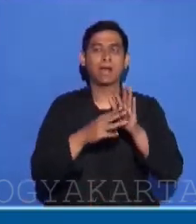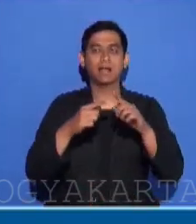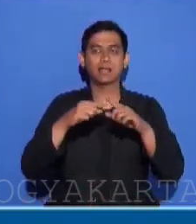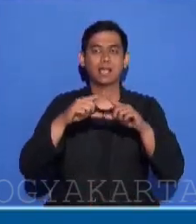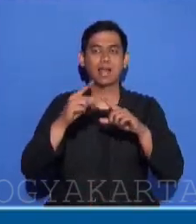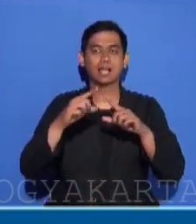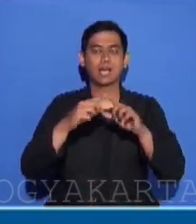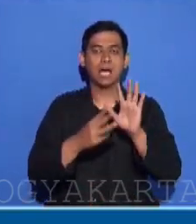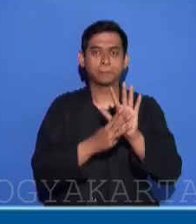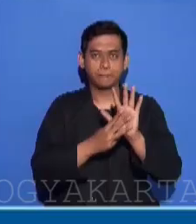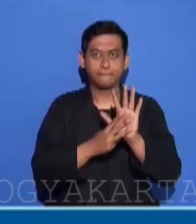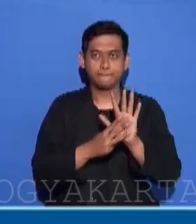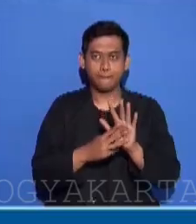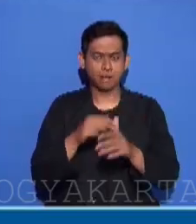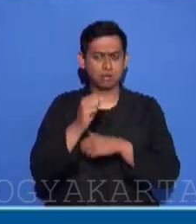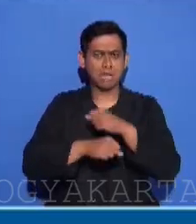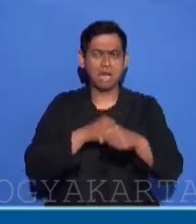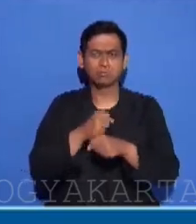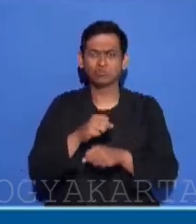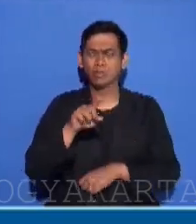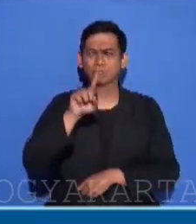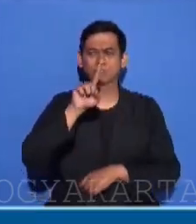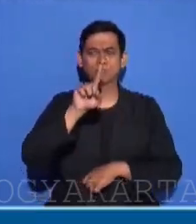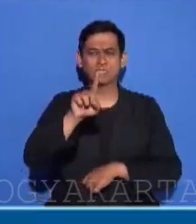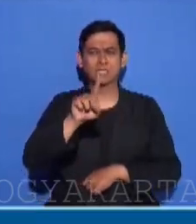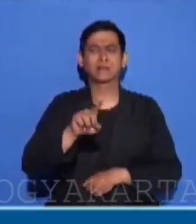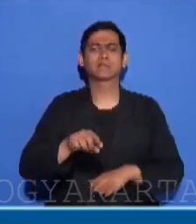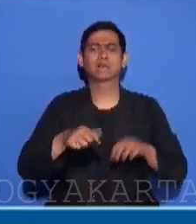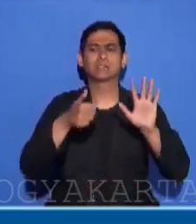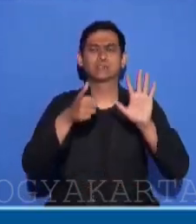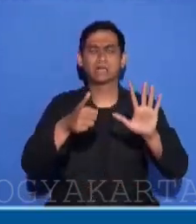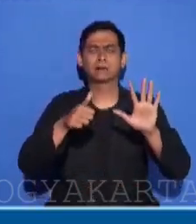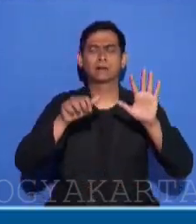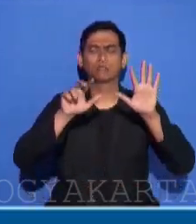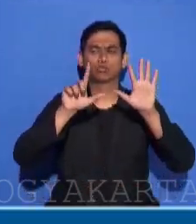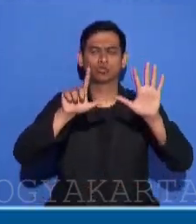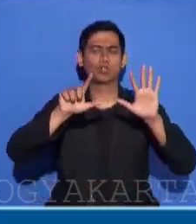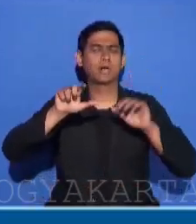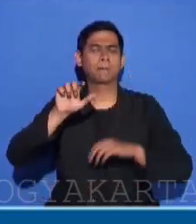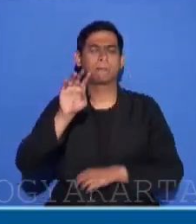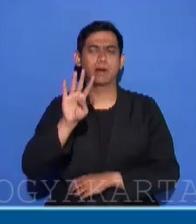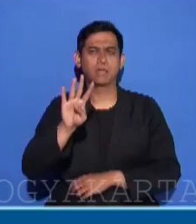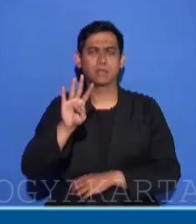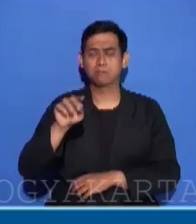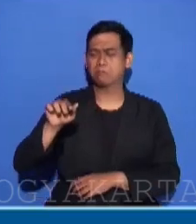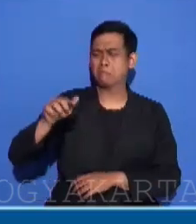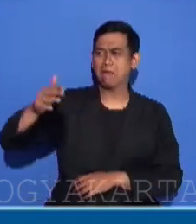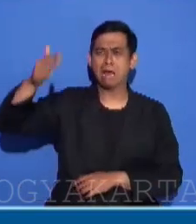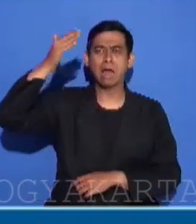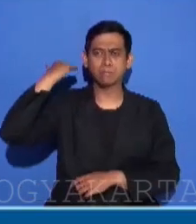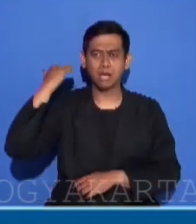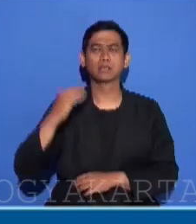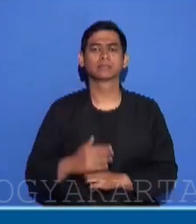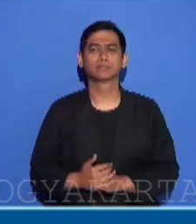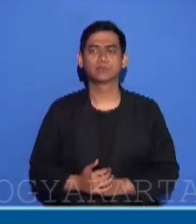di 1626 dumugi 1677 masehi kawuningana bilih